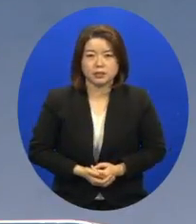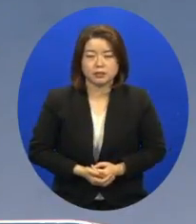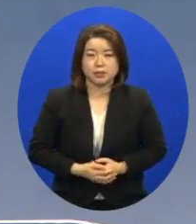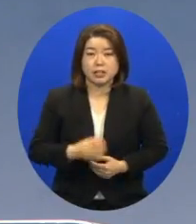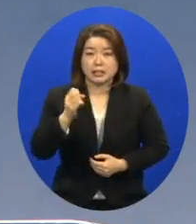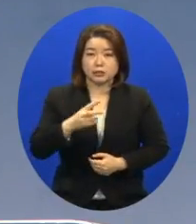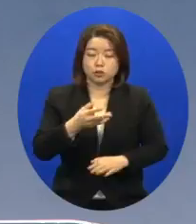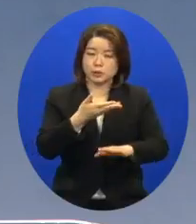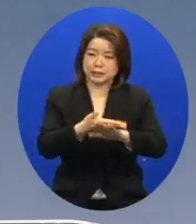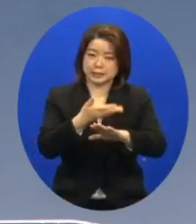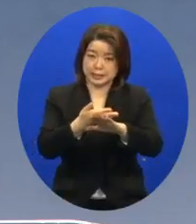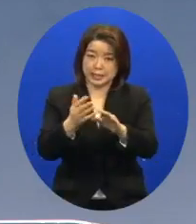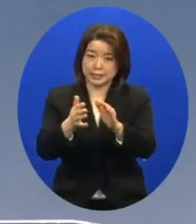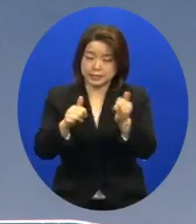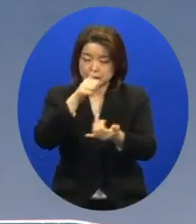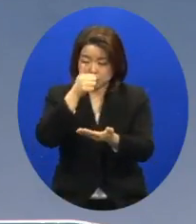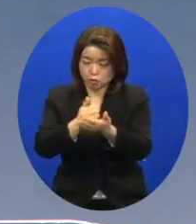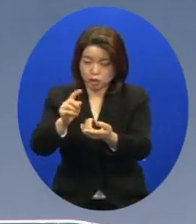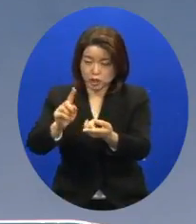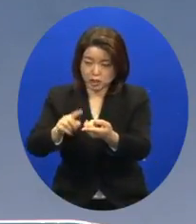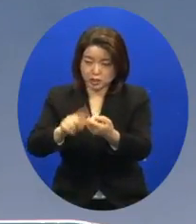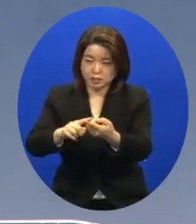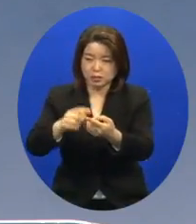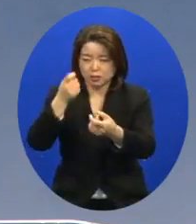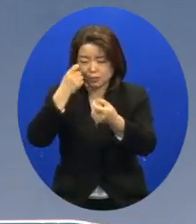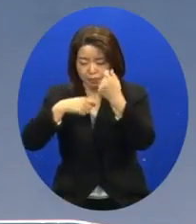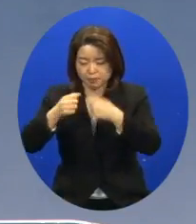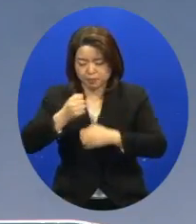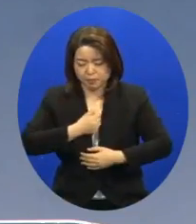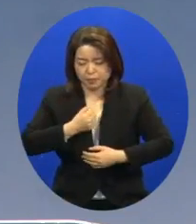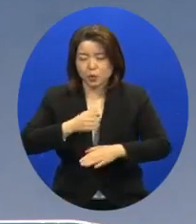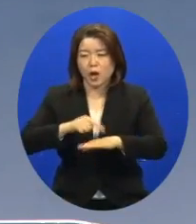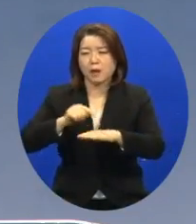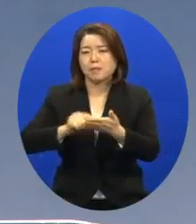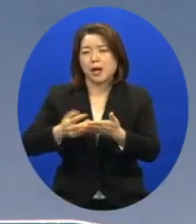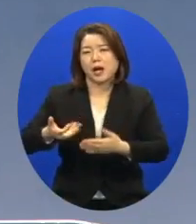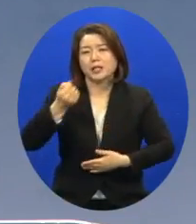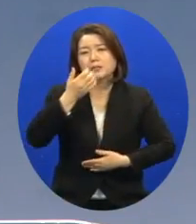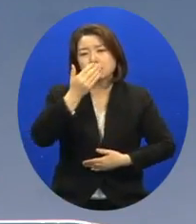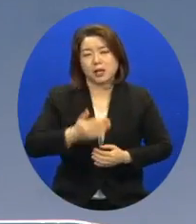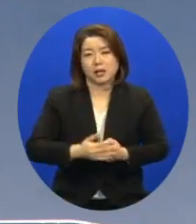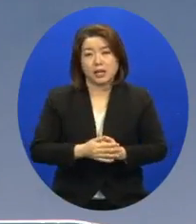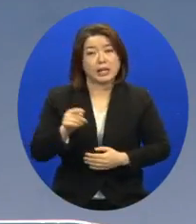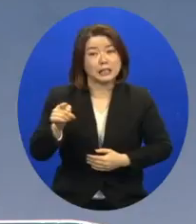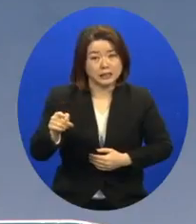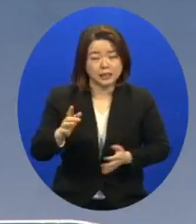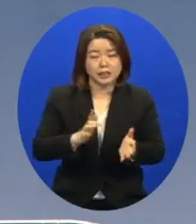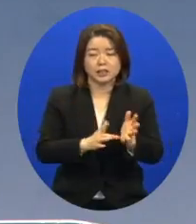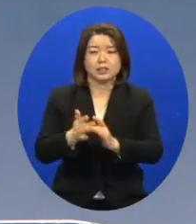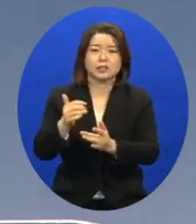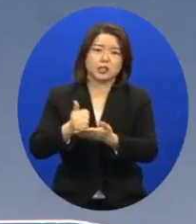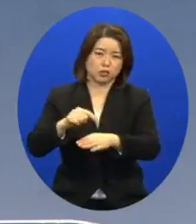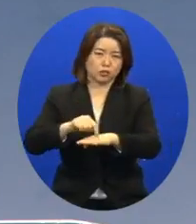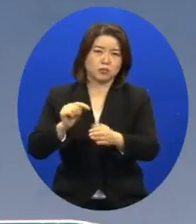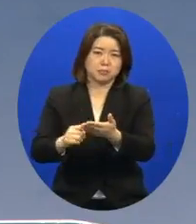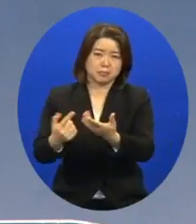그리고 다른 사람의 죄에 대해서 애통한 마음을 갖게 됩니다 그것이 예수님의 마음입니다